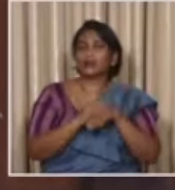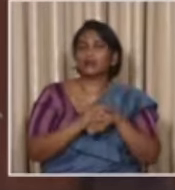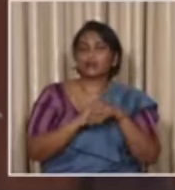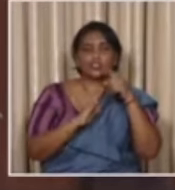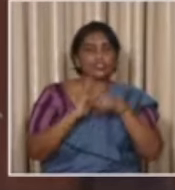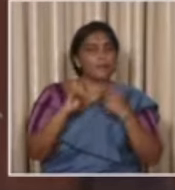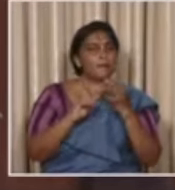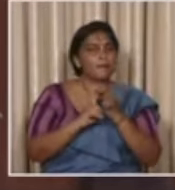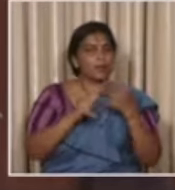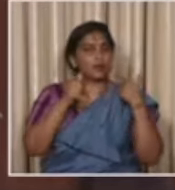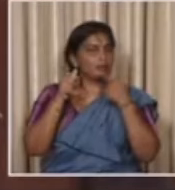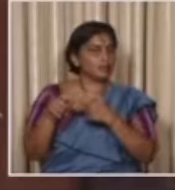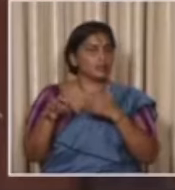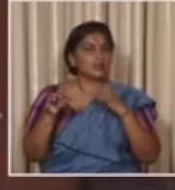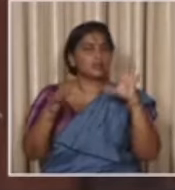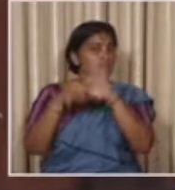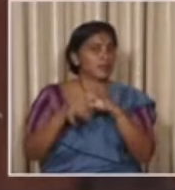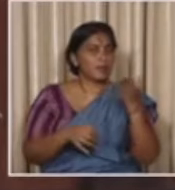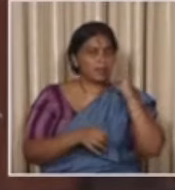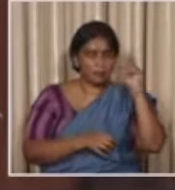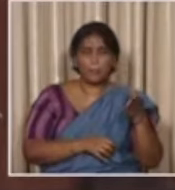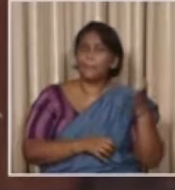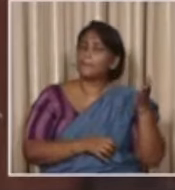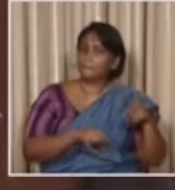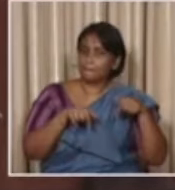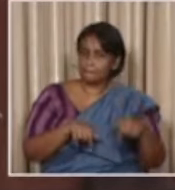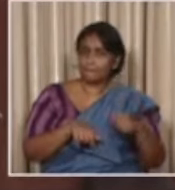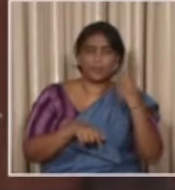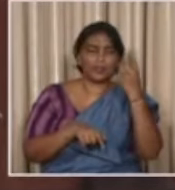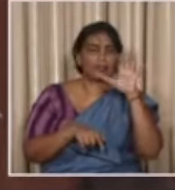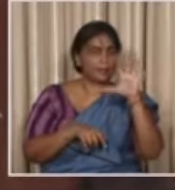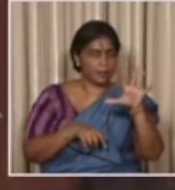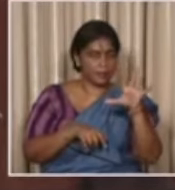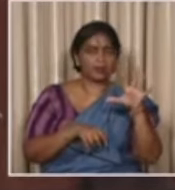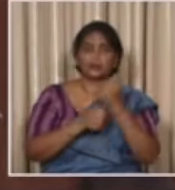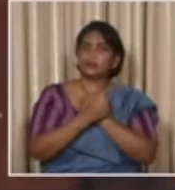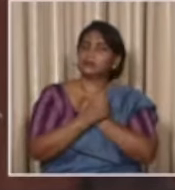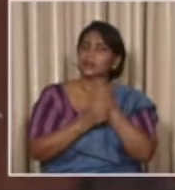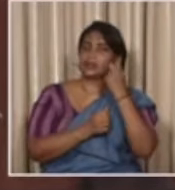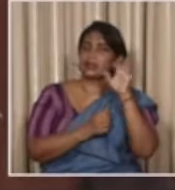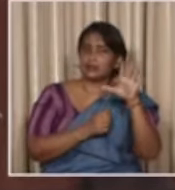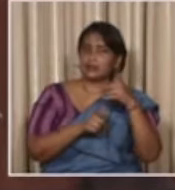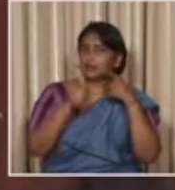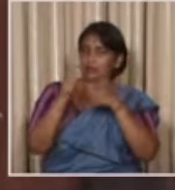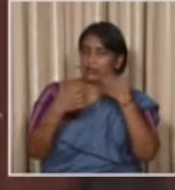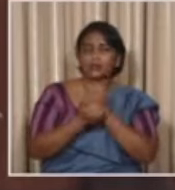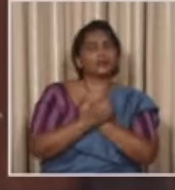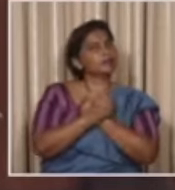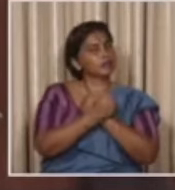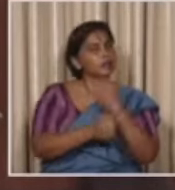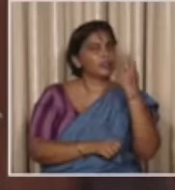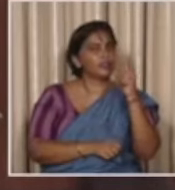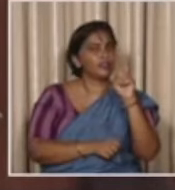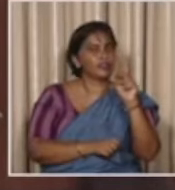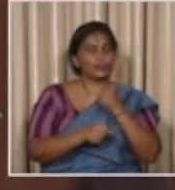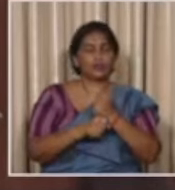ජෝසප් පරාසිංහම්ගේ ඝාතනයට සම්බන්ධලා හිටපු පුද්ගලෙක්. දැන් මෙයාත් මේ වෙනකොට 2005 මේ හිරේගි 2005 මිනිමැරුමට හිරේ ගිහිල්ලා